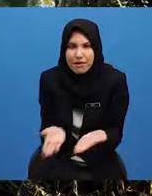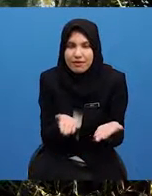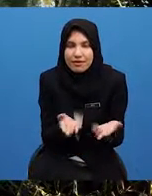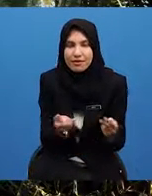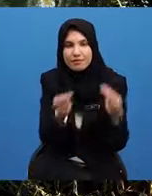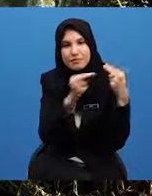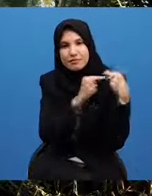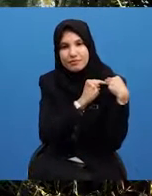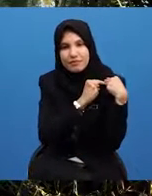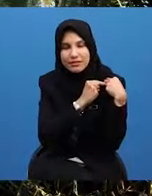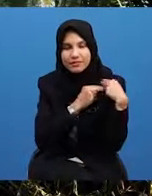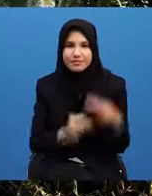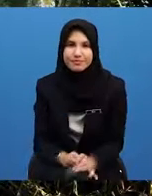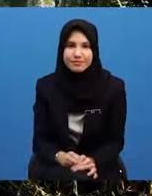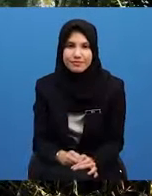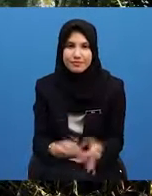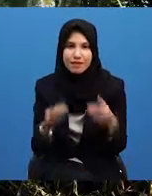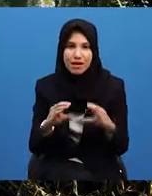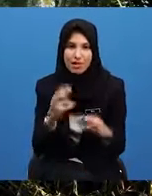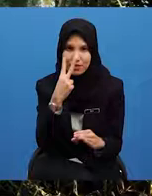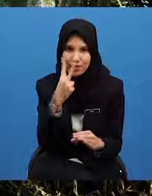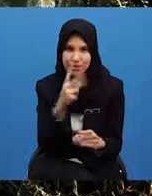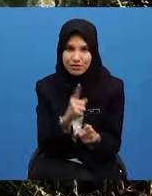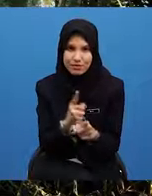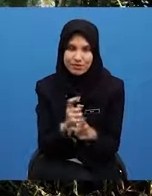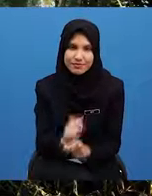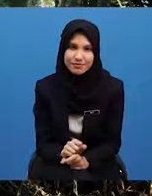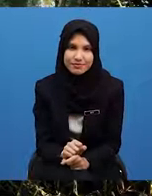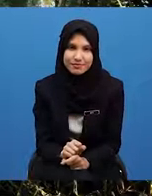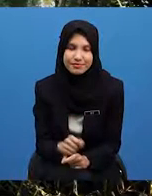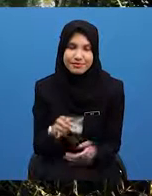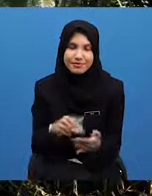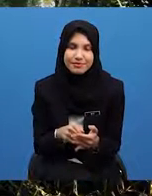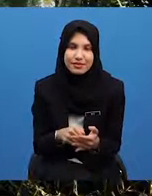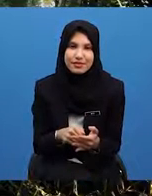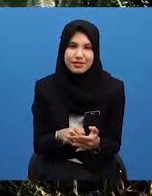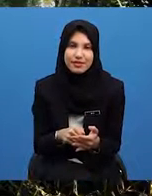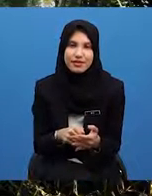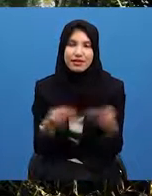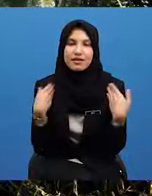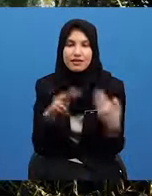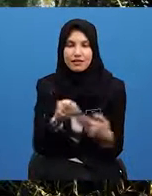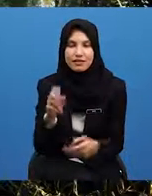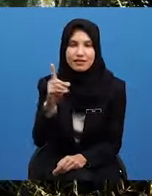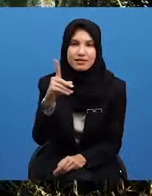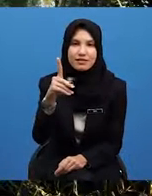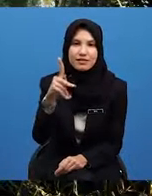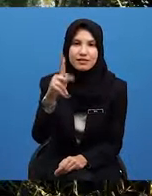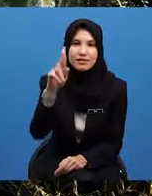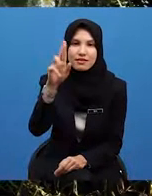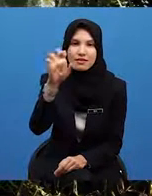beban? Cuba kamu perhatikan betul-betul. Ini adalah keadaan kren